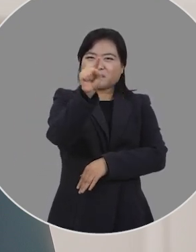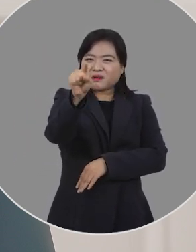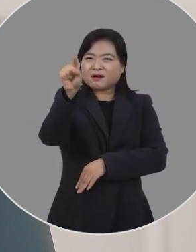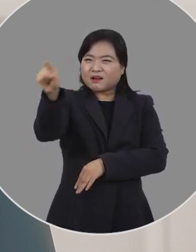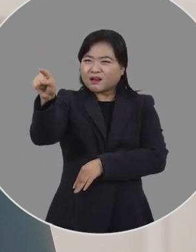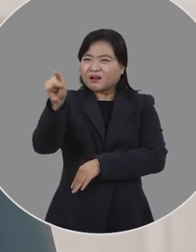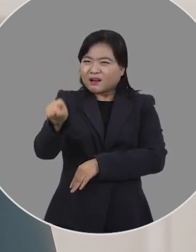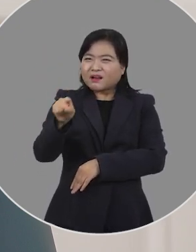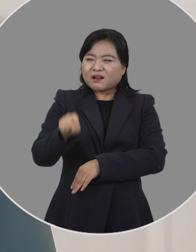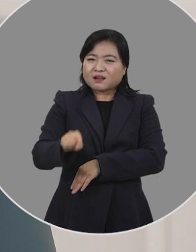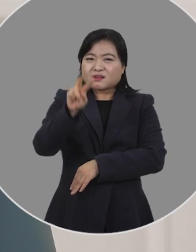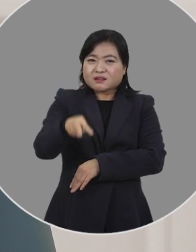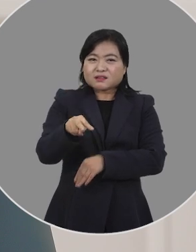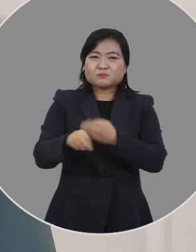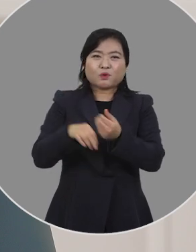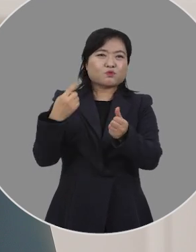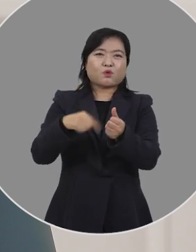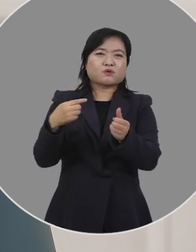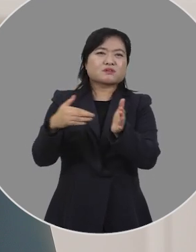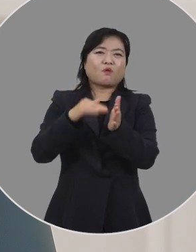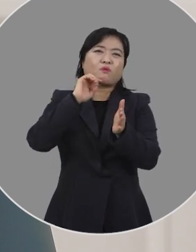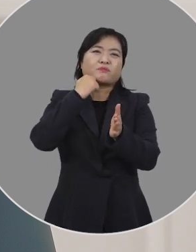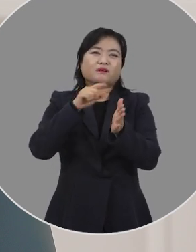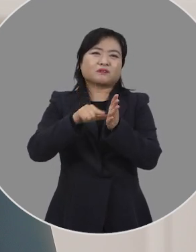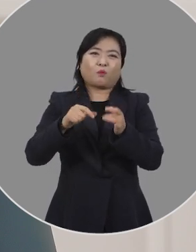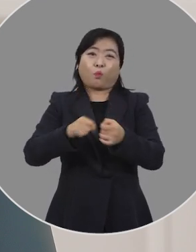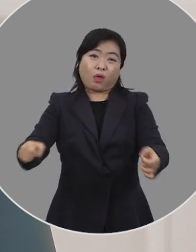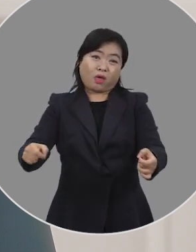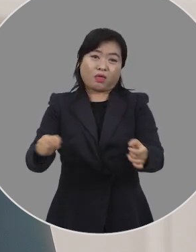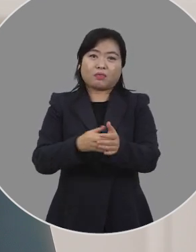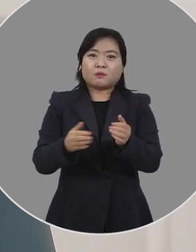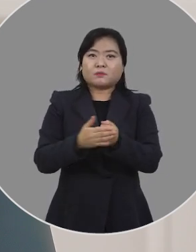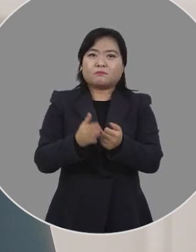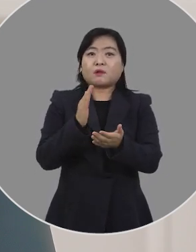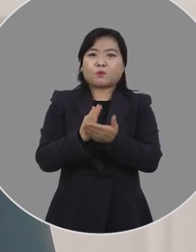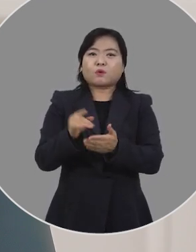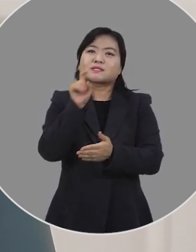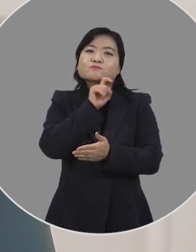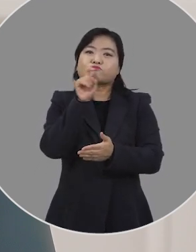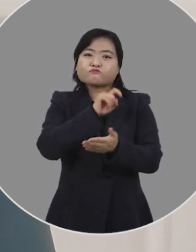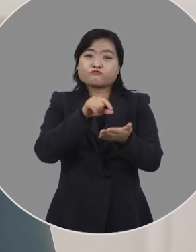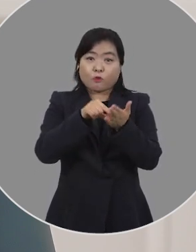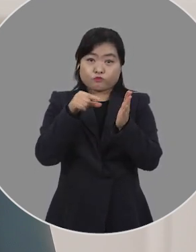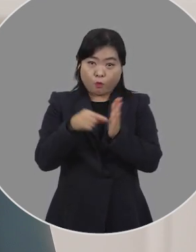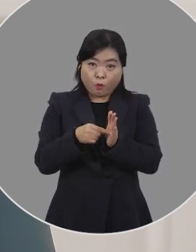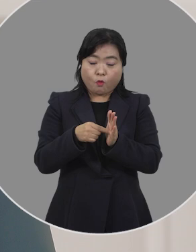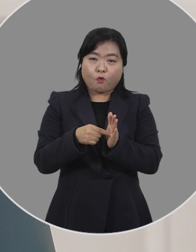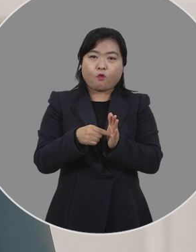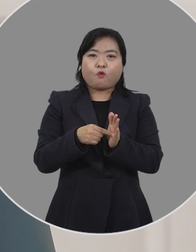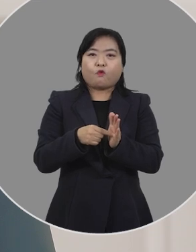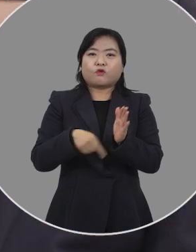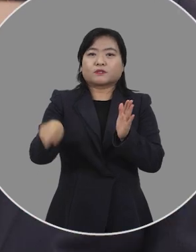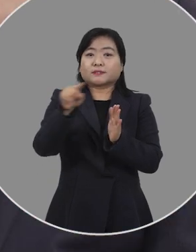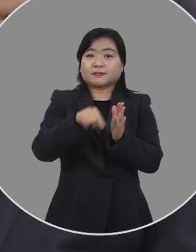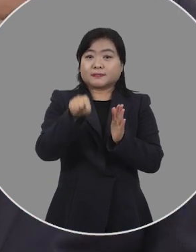짚어가면 그날 교육이 안 끝나요. 그렇게 한 10분 정도 이렇게